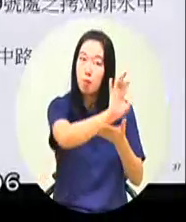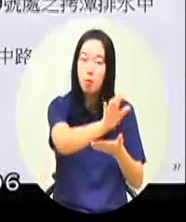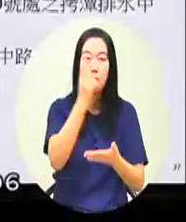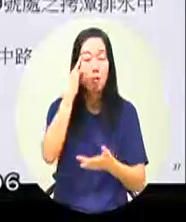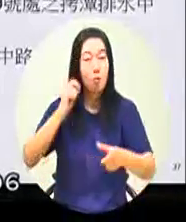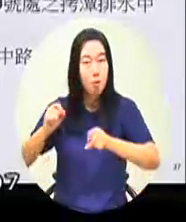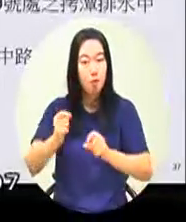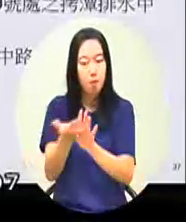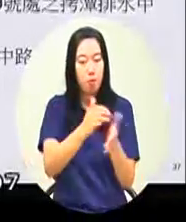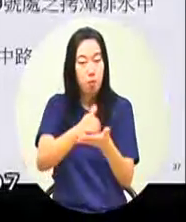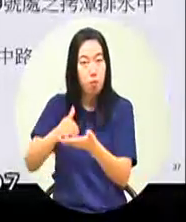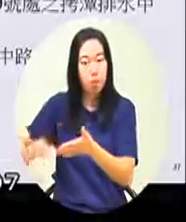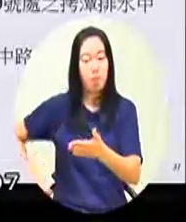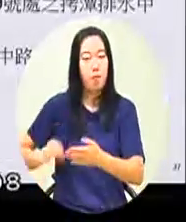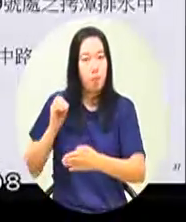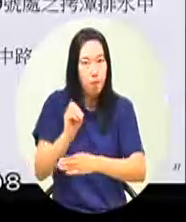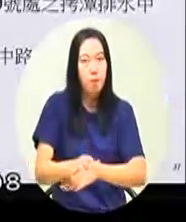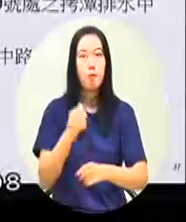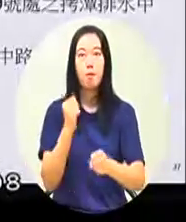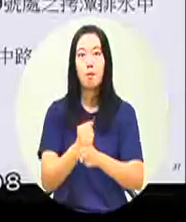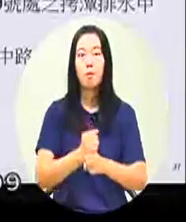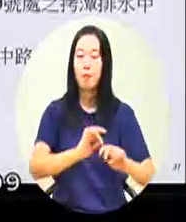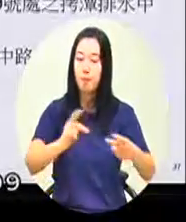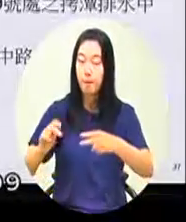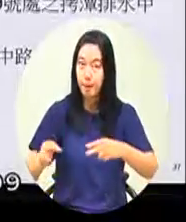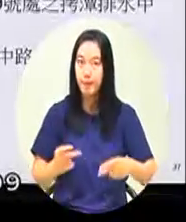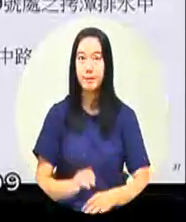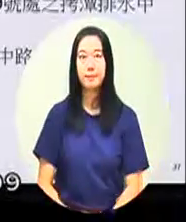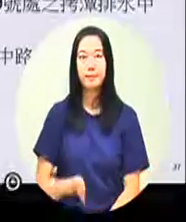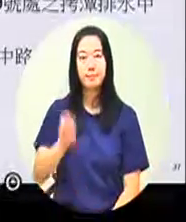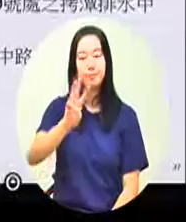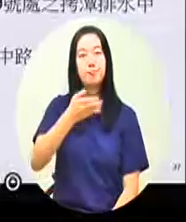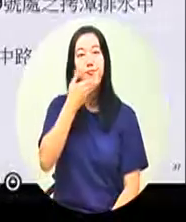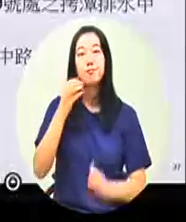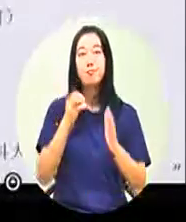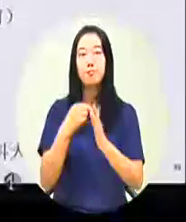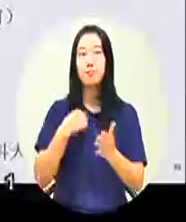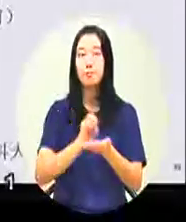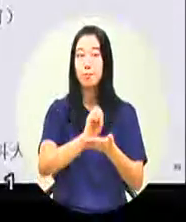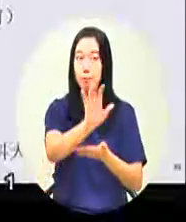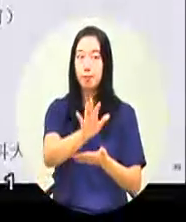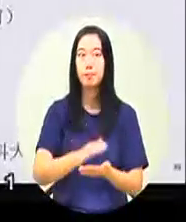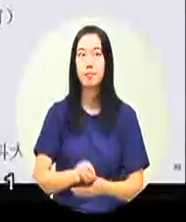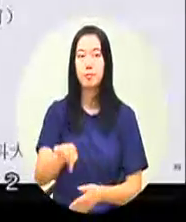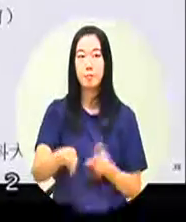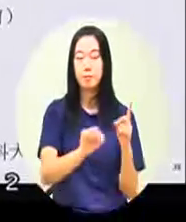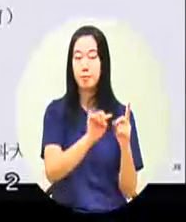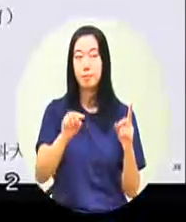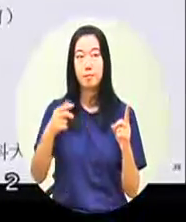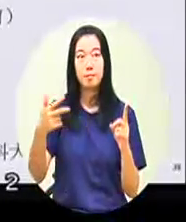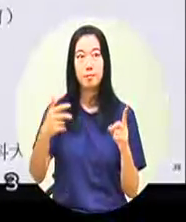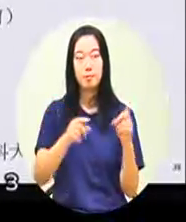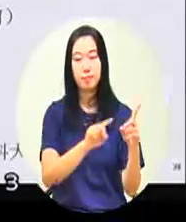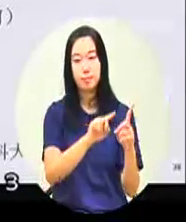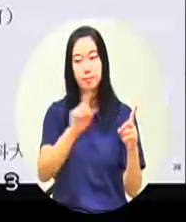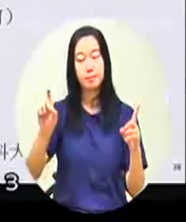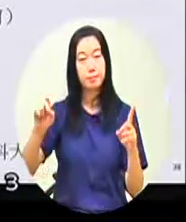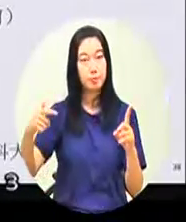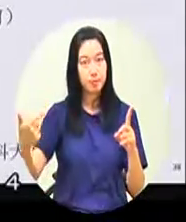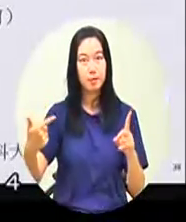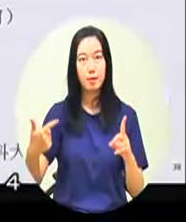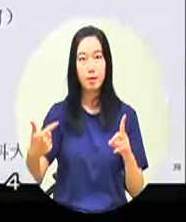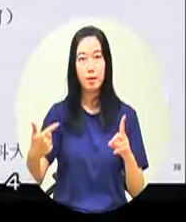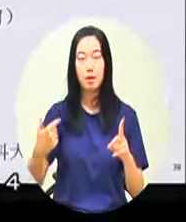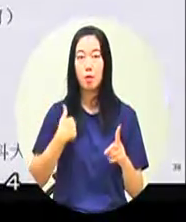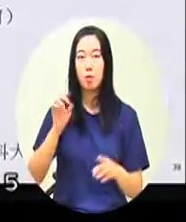预算里面会编列来去做改善。这以下就是我们这一次会诊的资料。那这是一到七，总共一件一到十六件，都